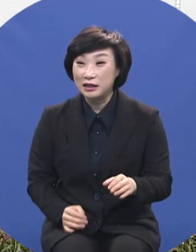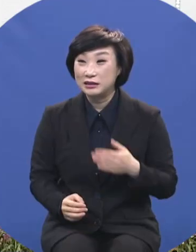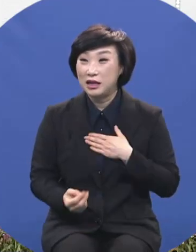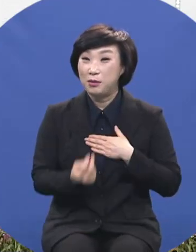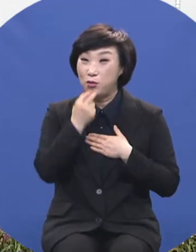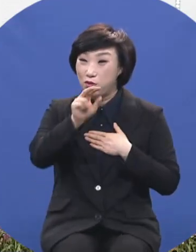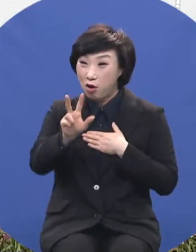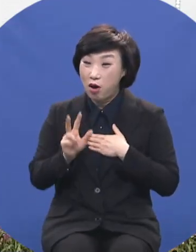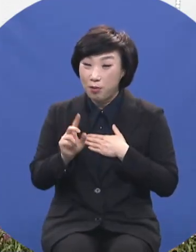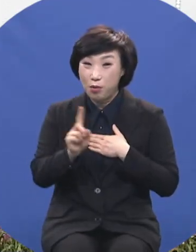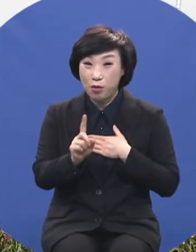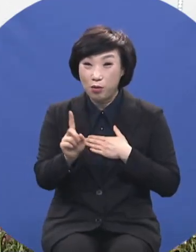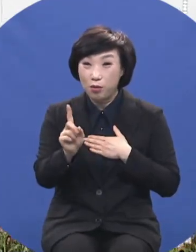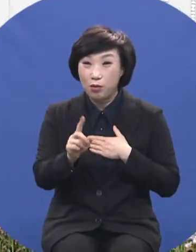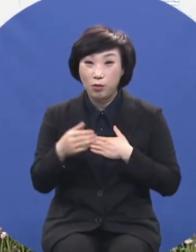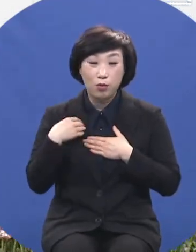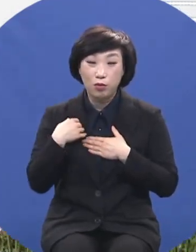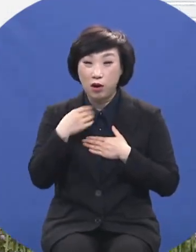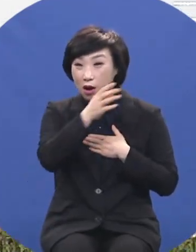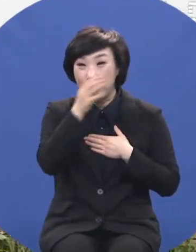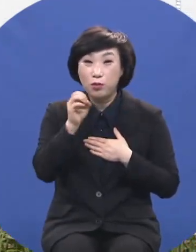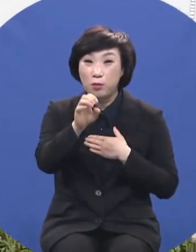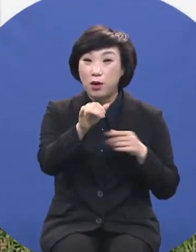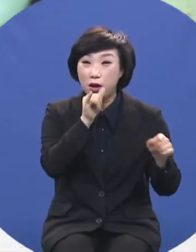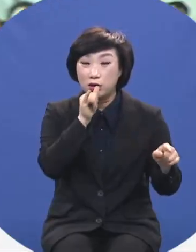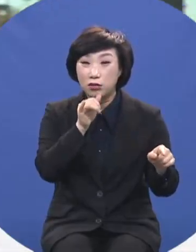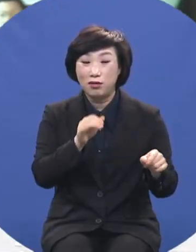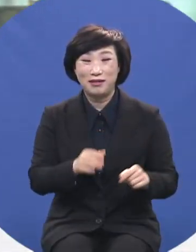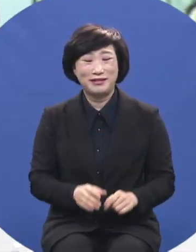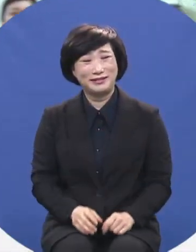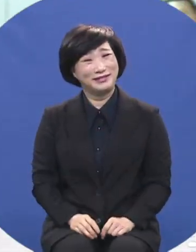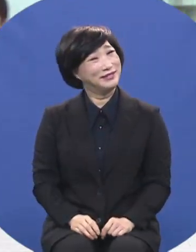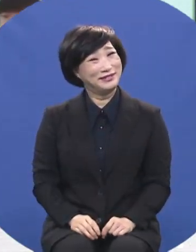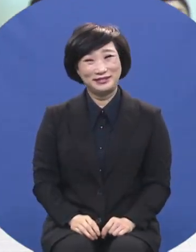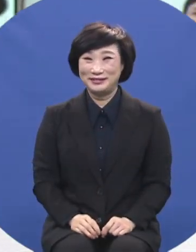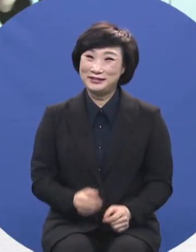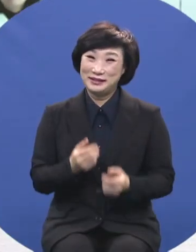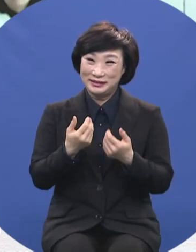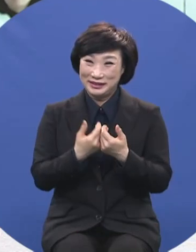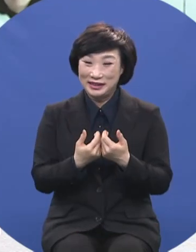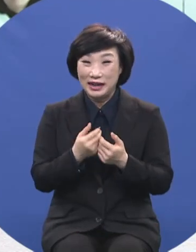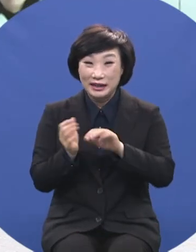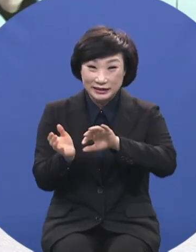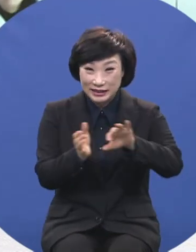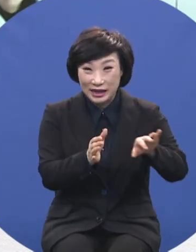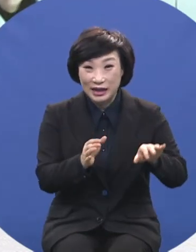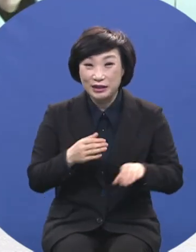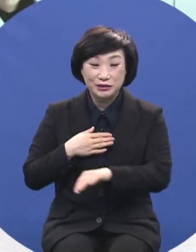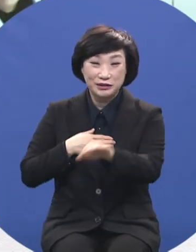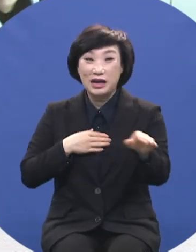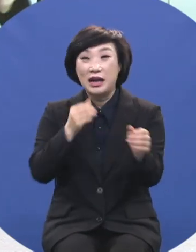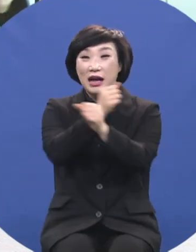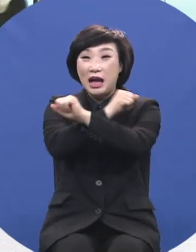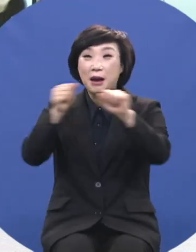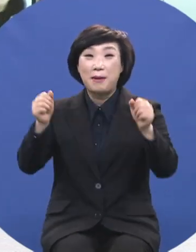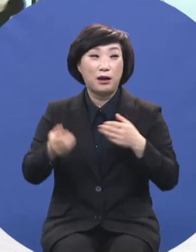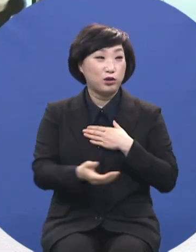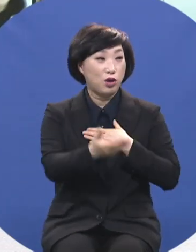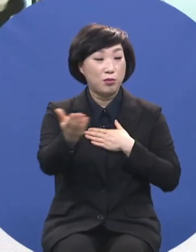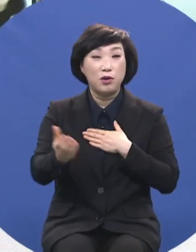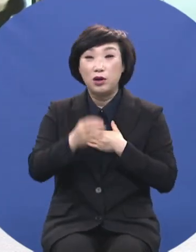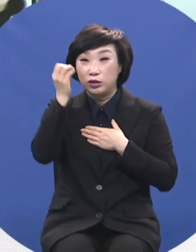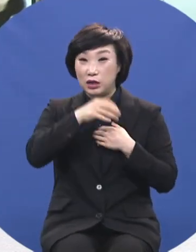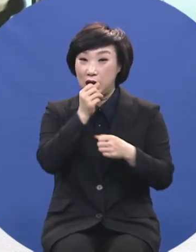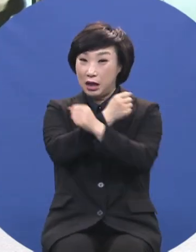무엇인지 함부로 지금 말하는 겁니다. 예. 우리가 해방받는 데는 그냥 된 것이